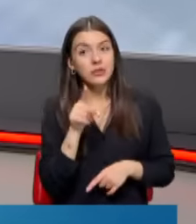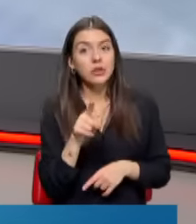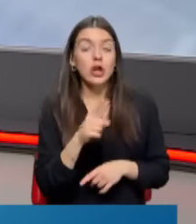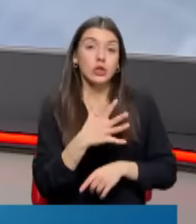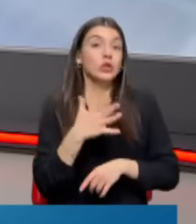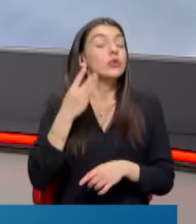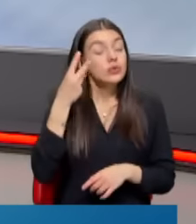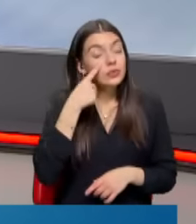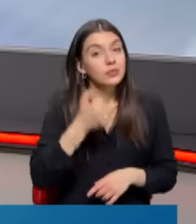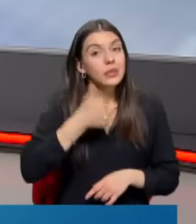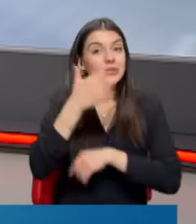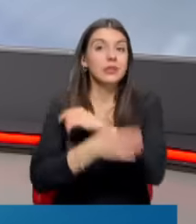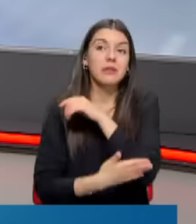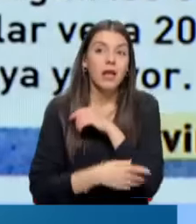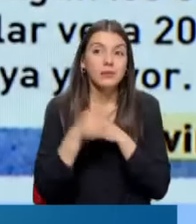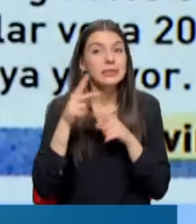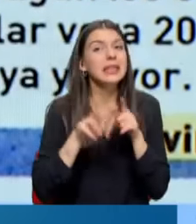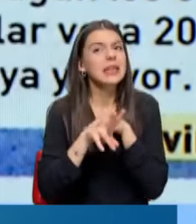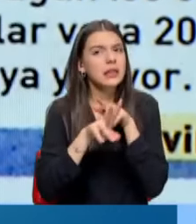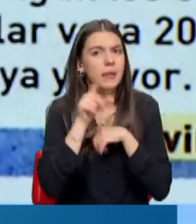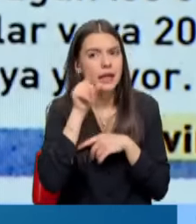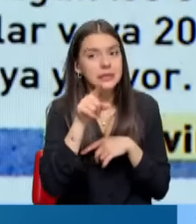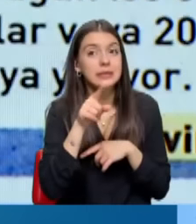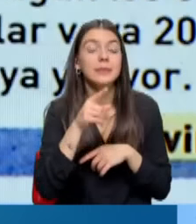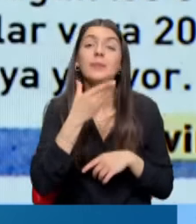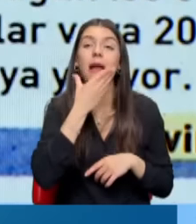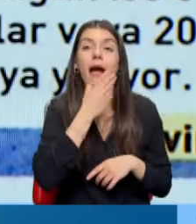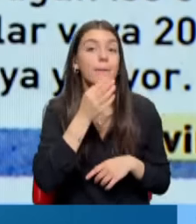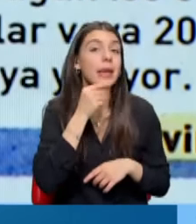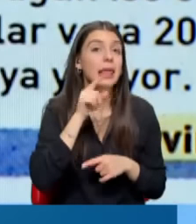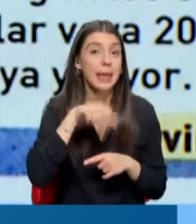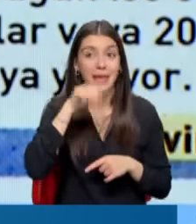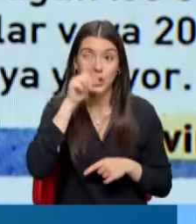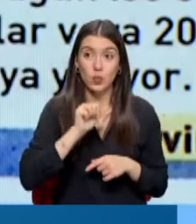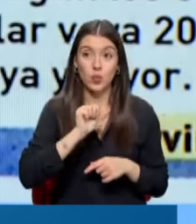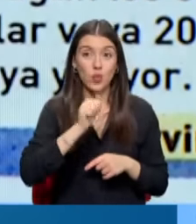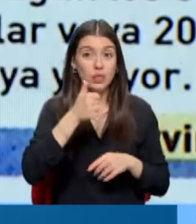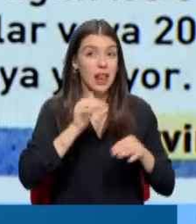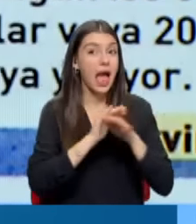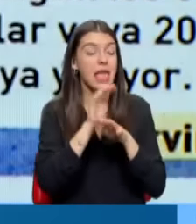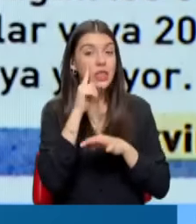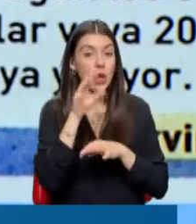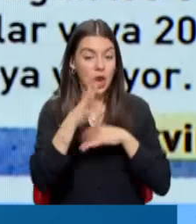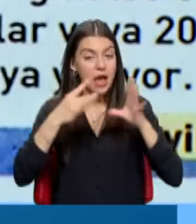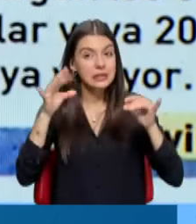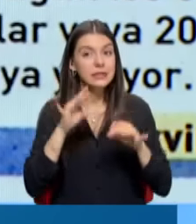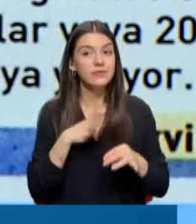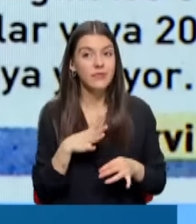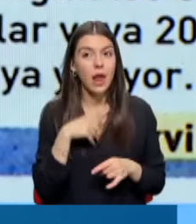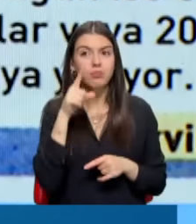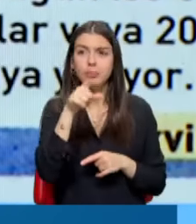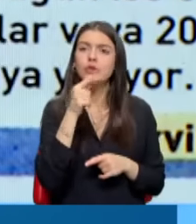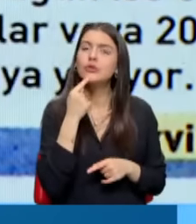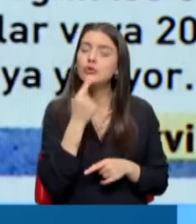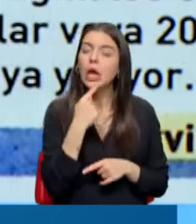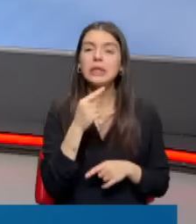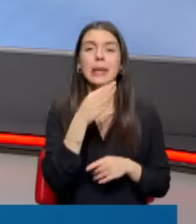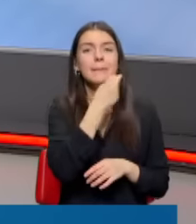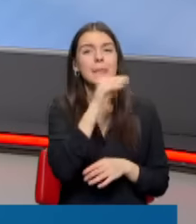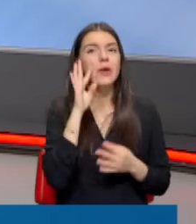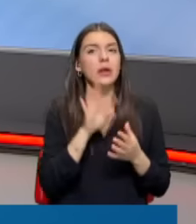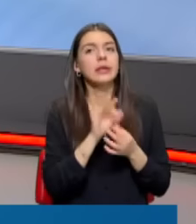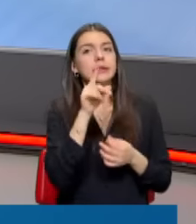yardımcısı Yılmaz, emeklilerle ilgili gündelik hayata dokunan hazırlıklar var dedi. Bu sözler milyonları yine